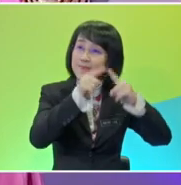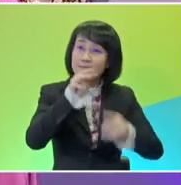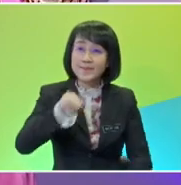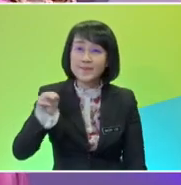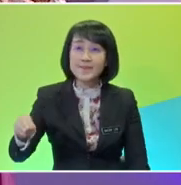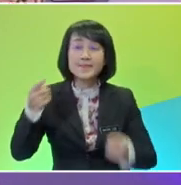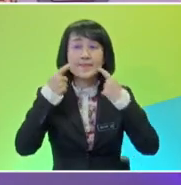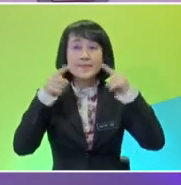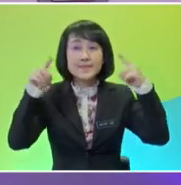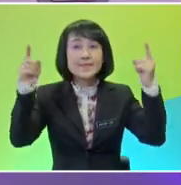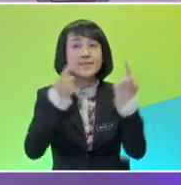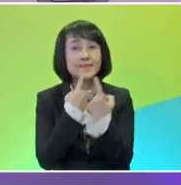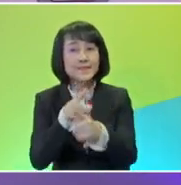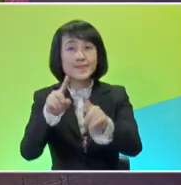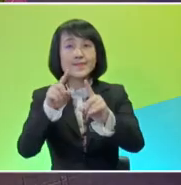berjaya